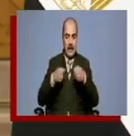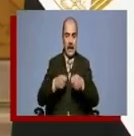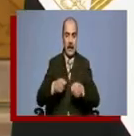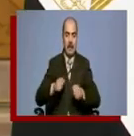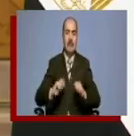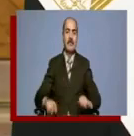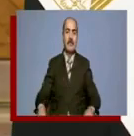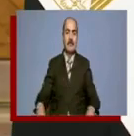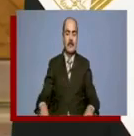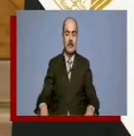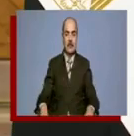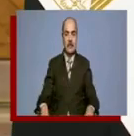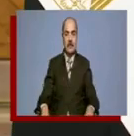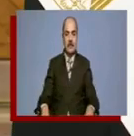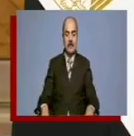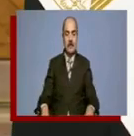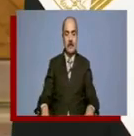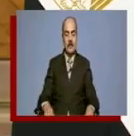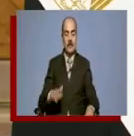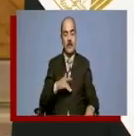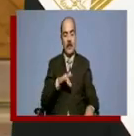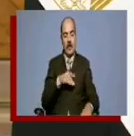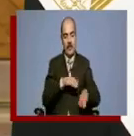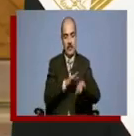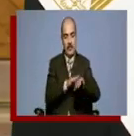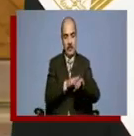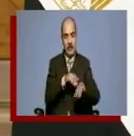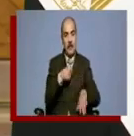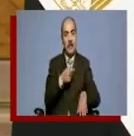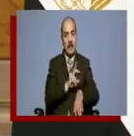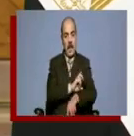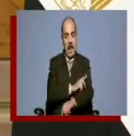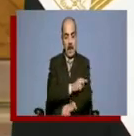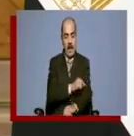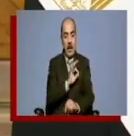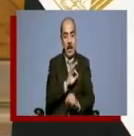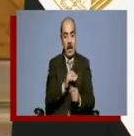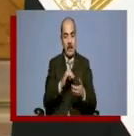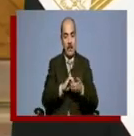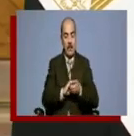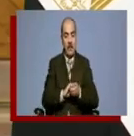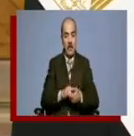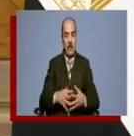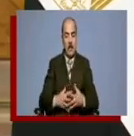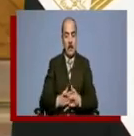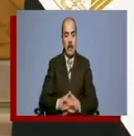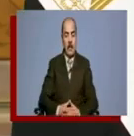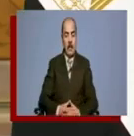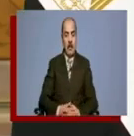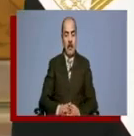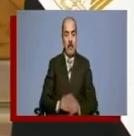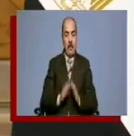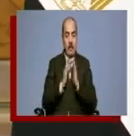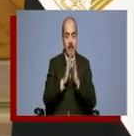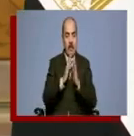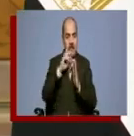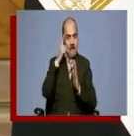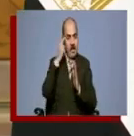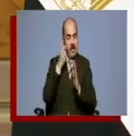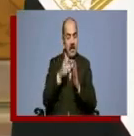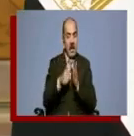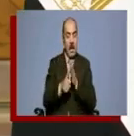والمنظمات اليهوديه واللي هم بيقدروا يكتفوا الناس ما تروحش ناحيه اسرائيل في الهجوم انت ابرز الذي يحدث في